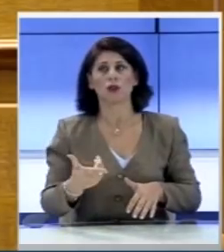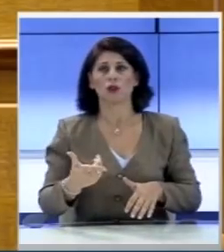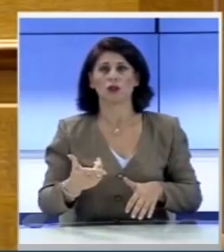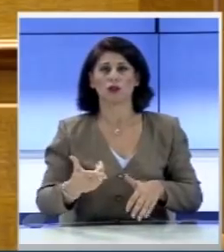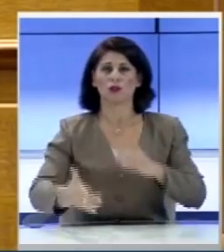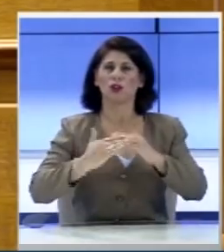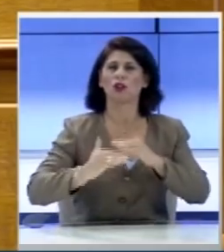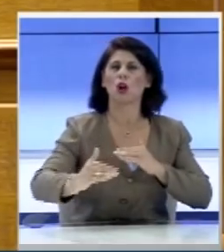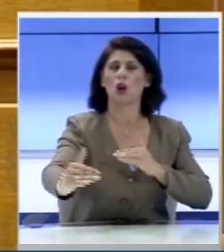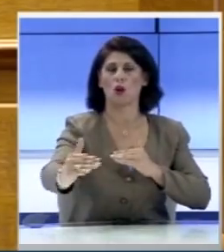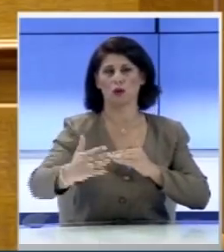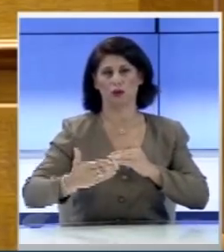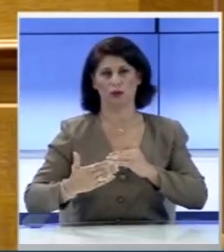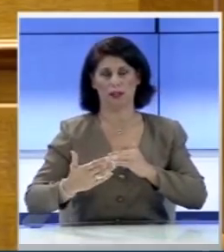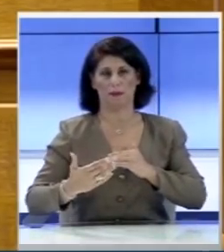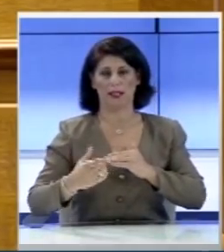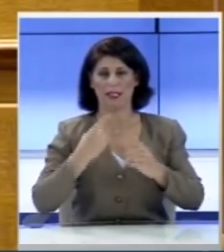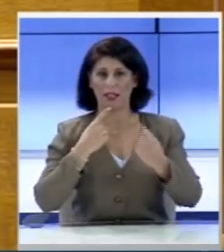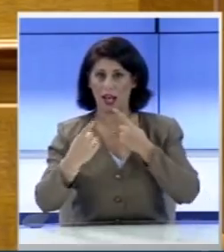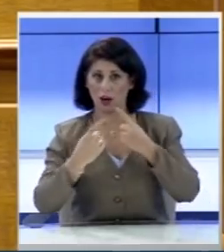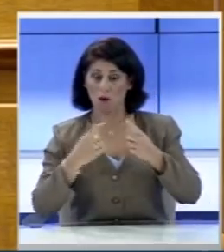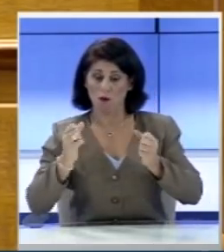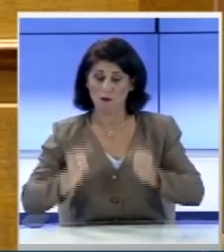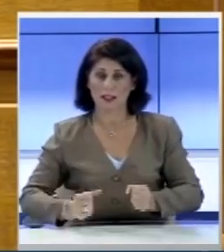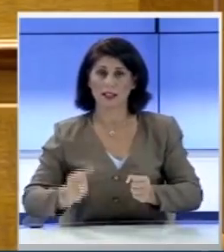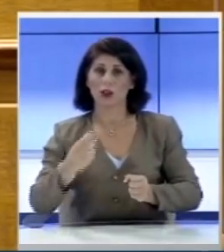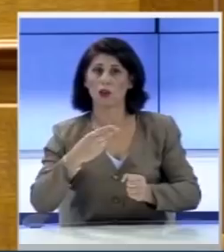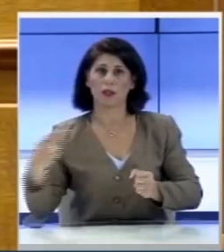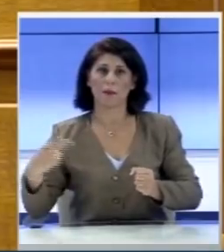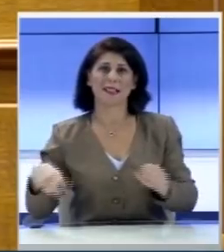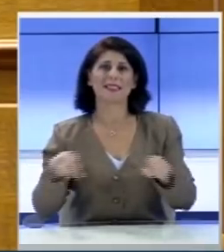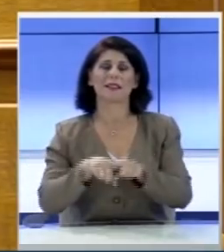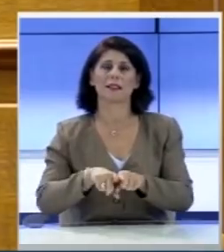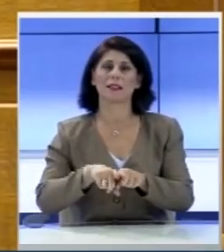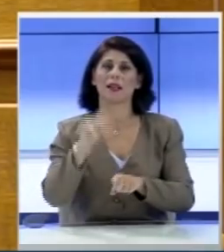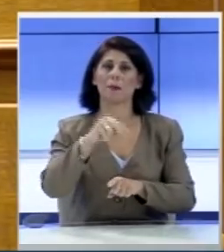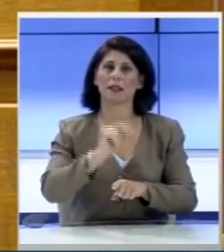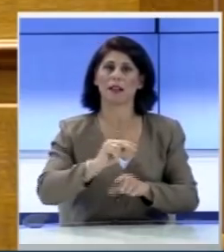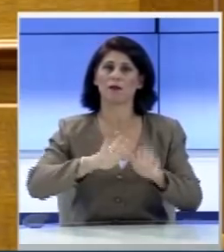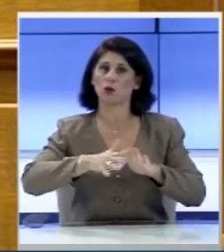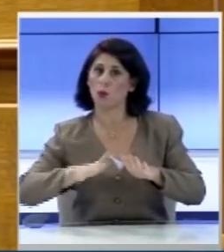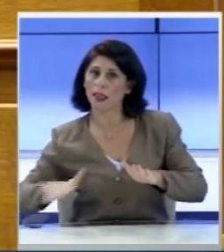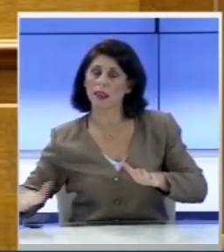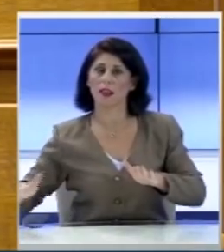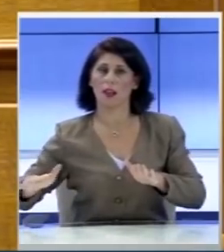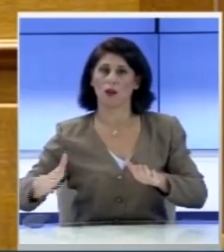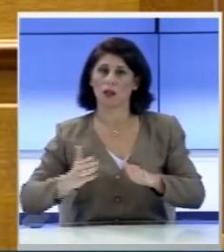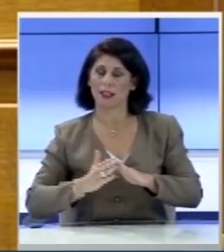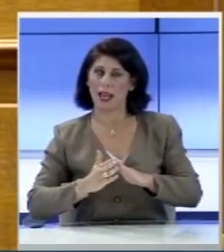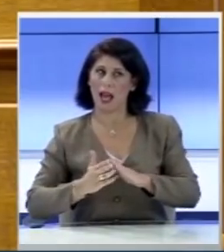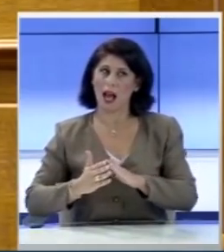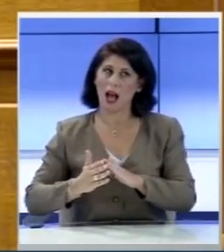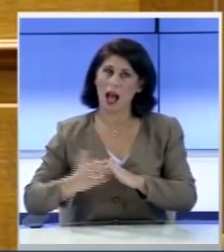το τραπέζι ενός διαλόγου που βασικό θέμα έχει τη συνεκμετάλλευση του Αιγαίου και της Ανατολικής